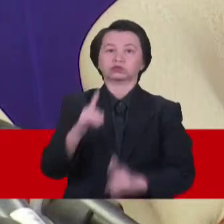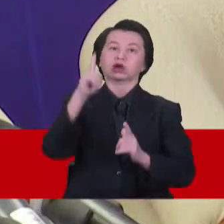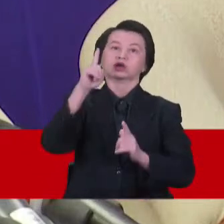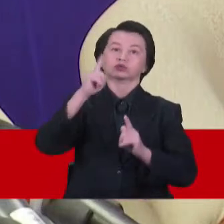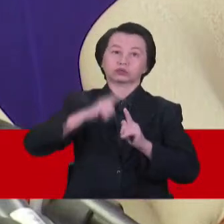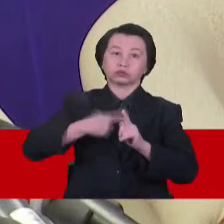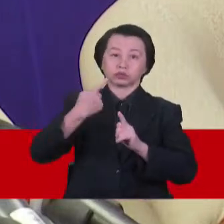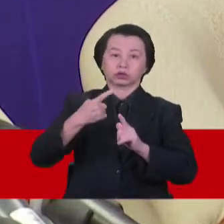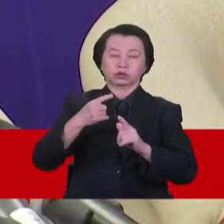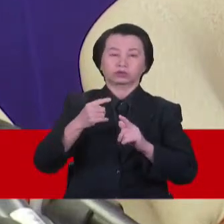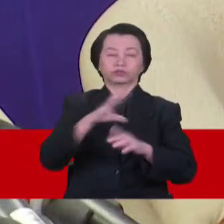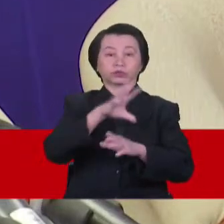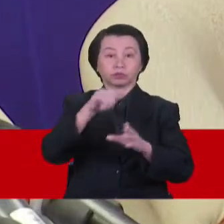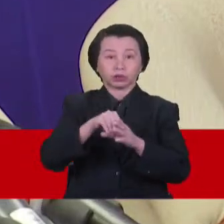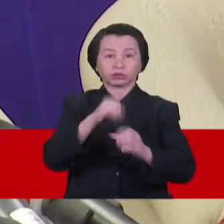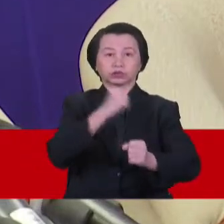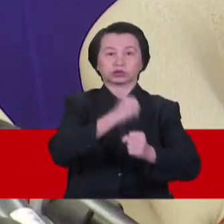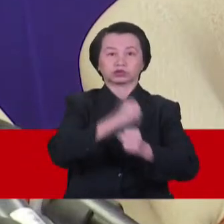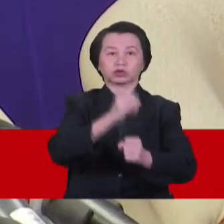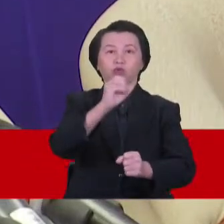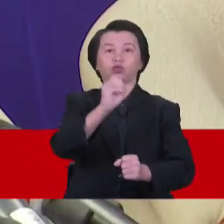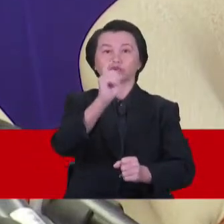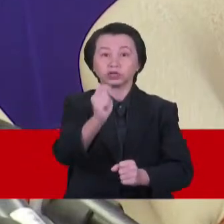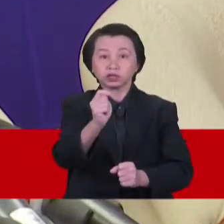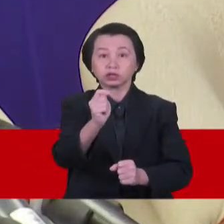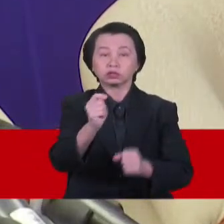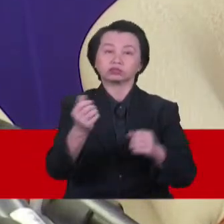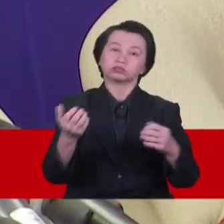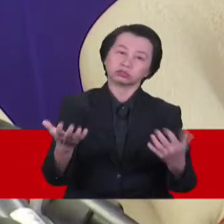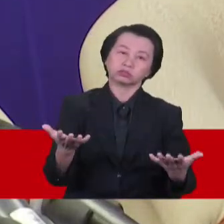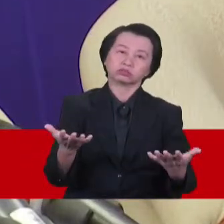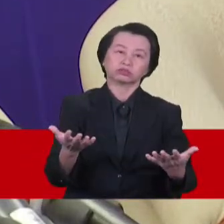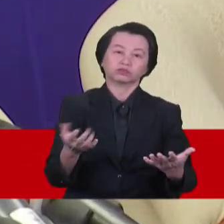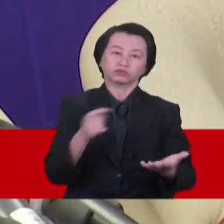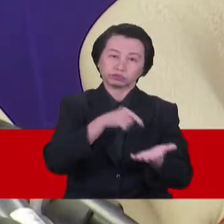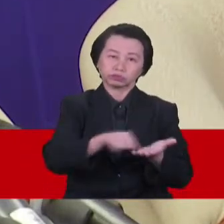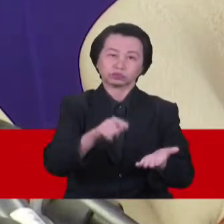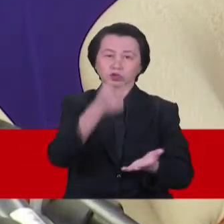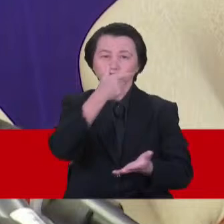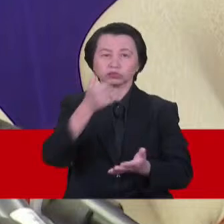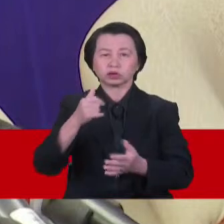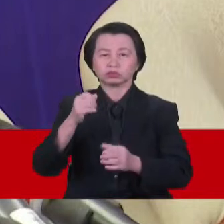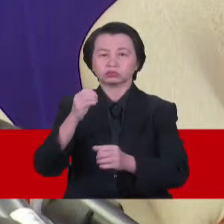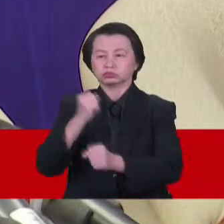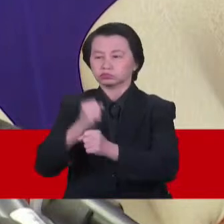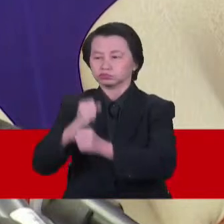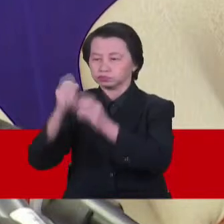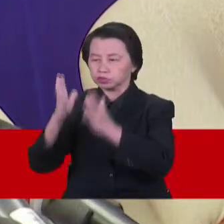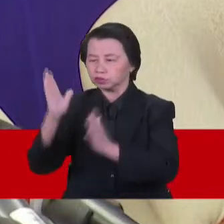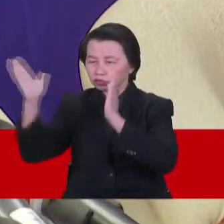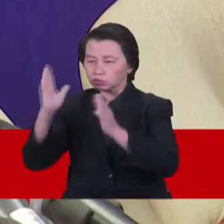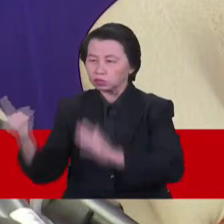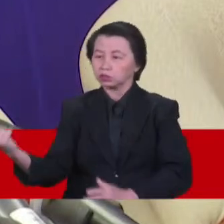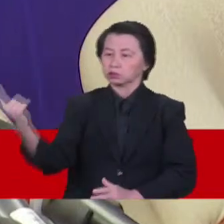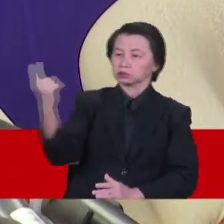termasuk overtime dan sebagainya, pun tak ada kita tempatan tampil untuk